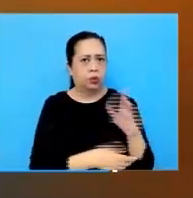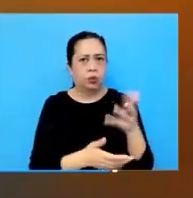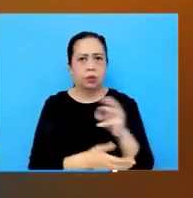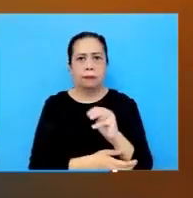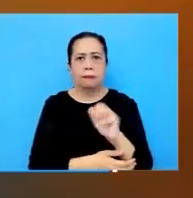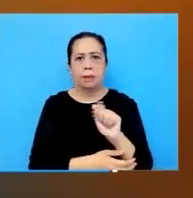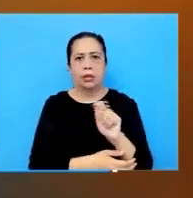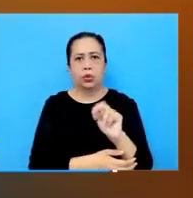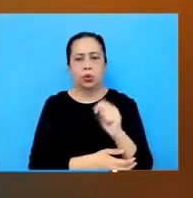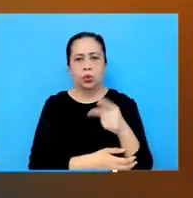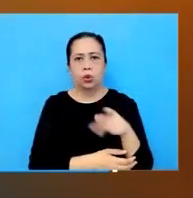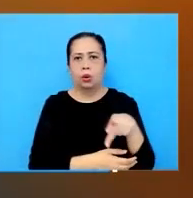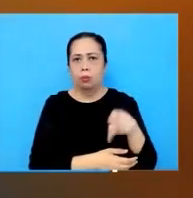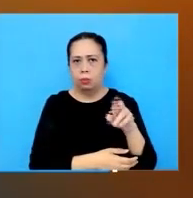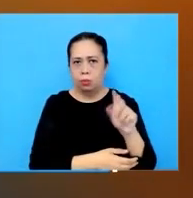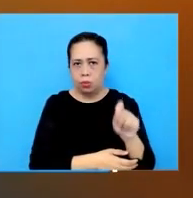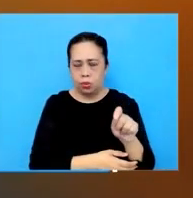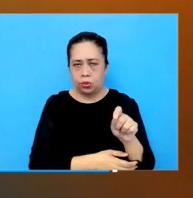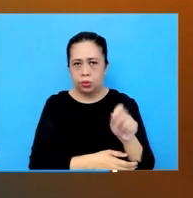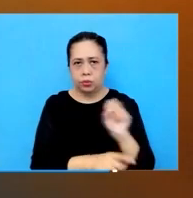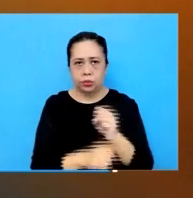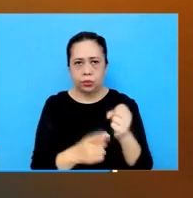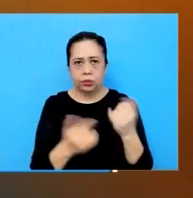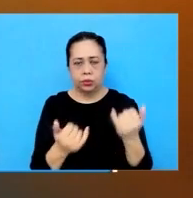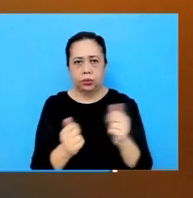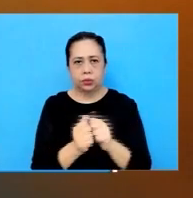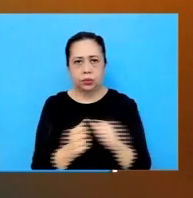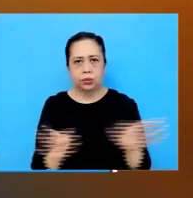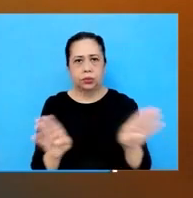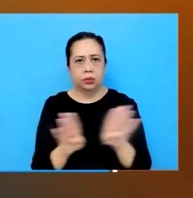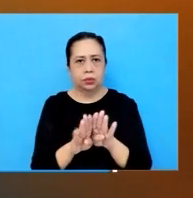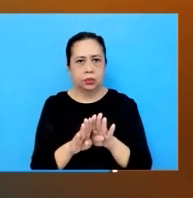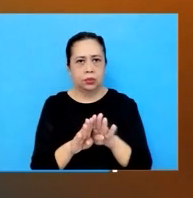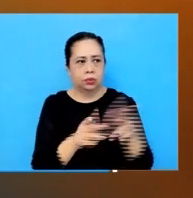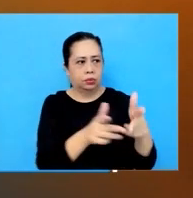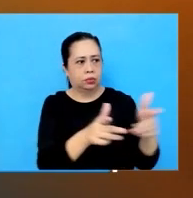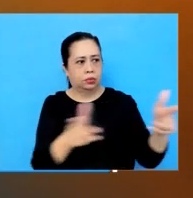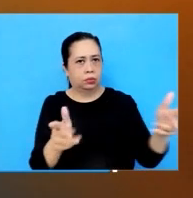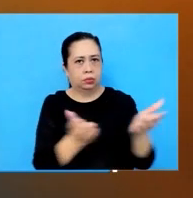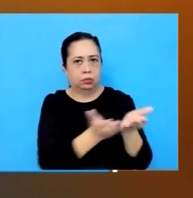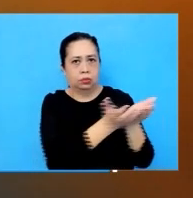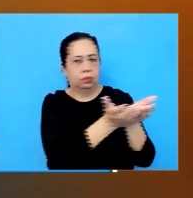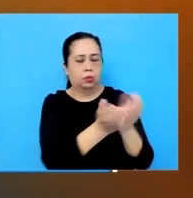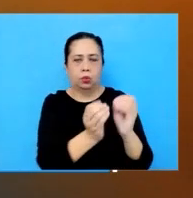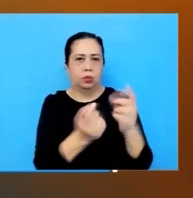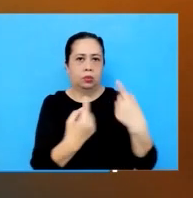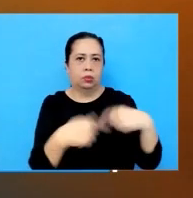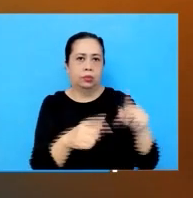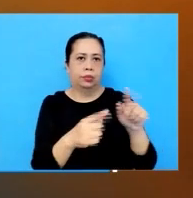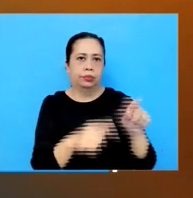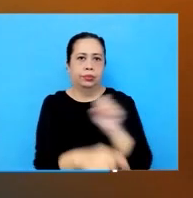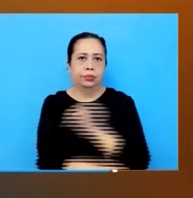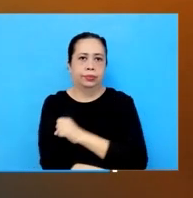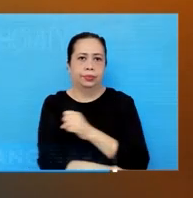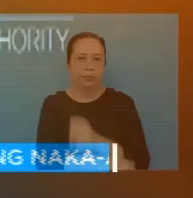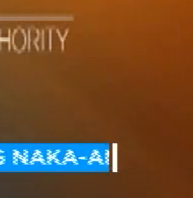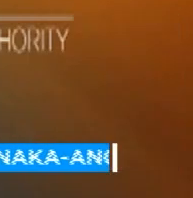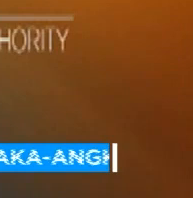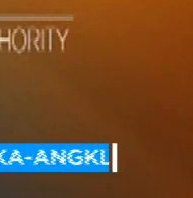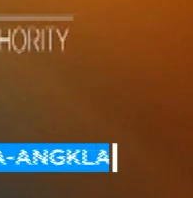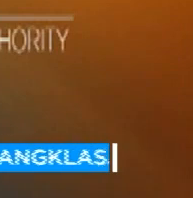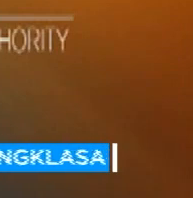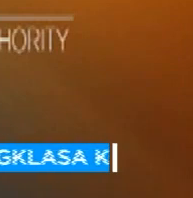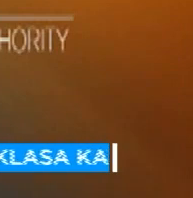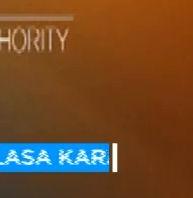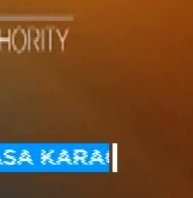Ang sitwasyon po natin doon kasalukuyan, sarado na po yung Pantalan at wala na pong patawid ng Northern Samar. Ang mga pribado pong